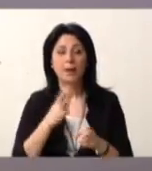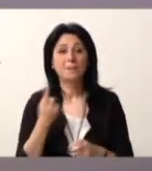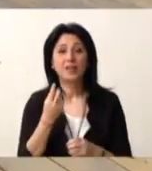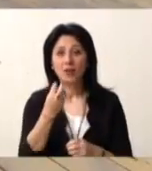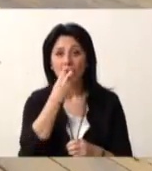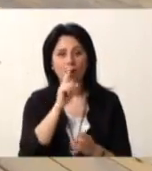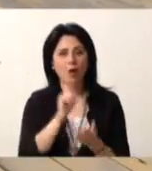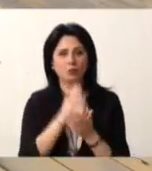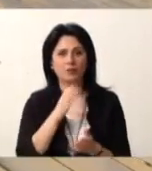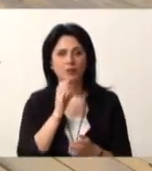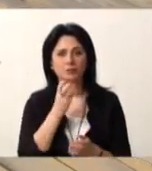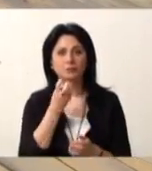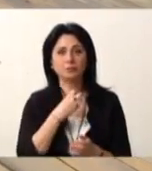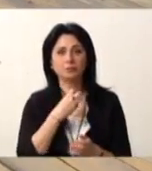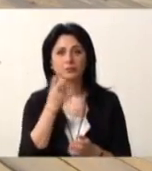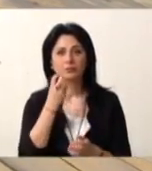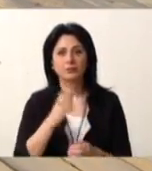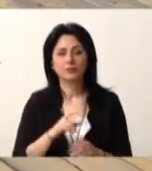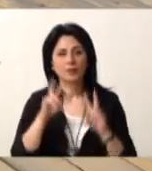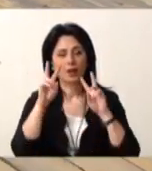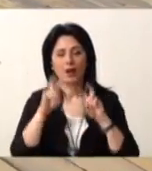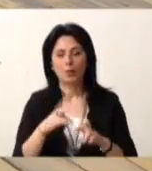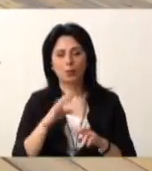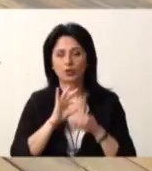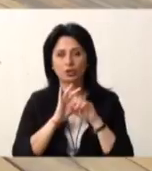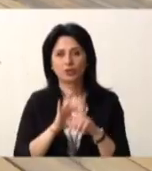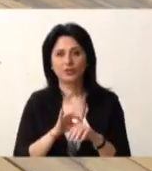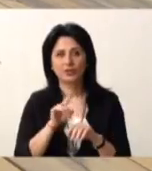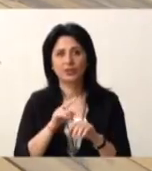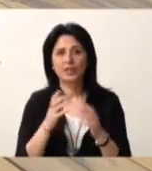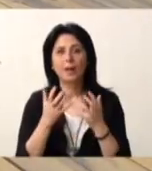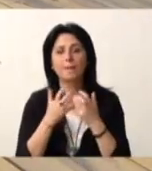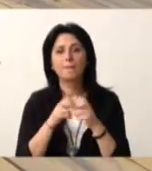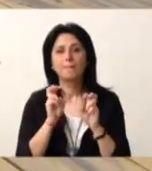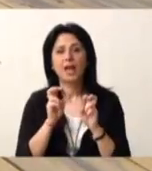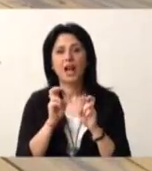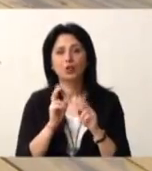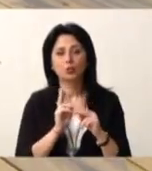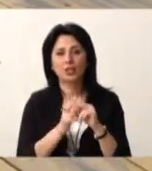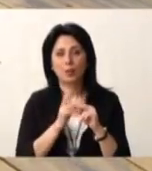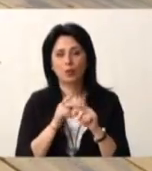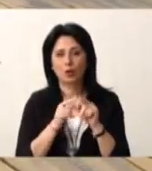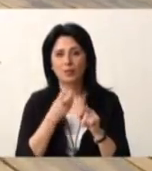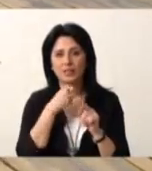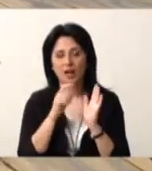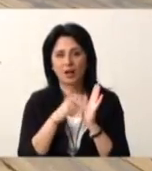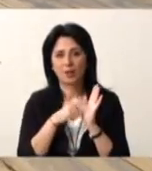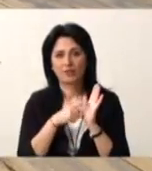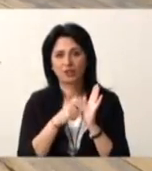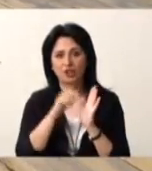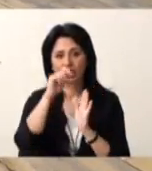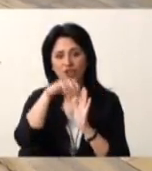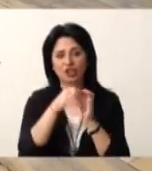რეგულირდება. უნდა ინახოს ჯერ გამოკლება რომ ჩატარდეს, არ იყოს მექანიკური გაფრთხილება საყლაპავში, როგორც